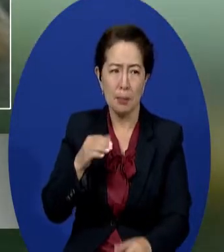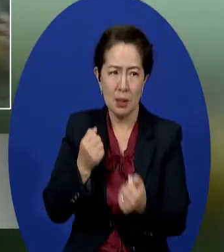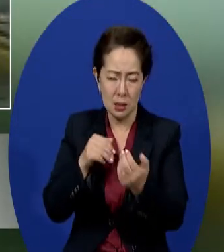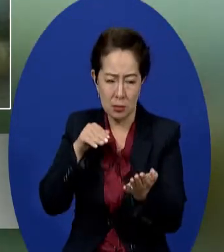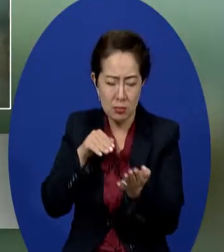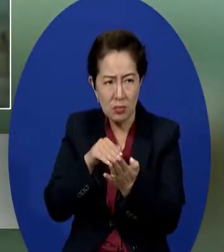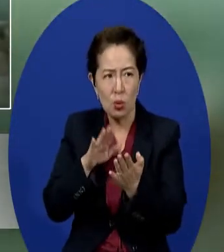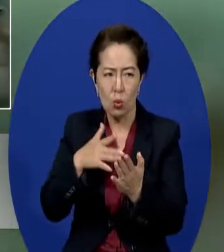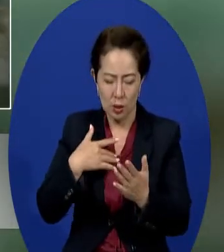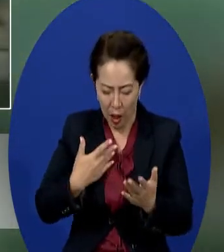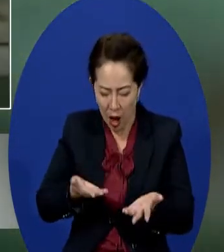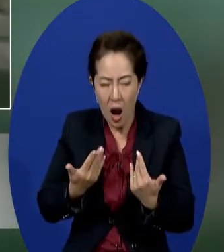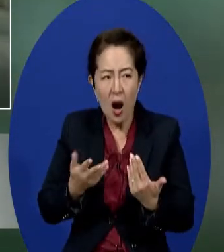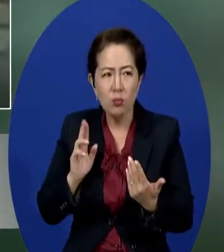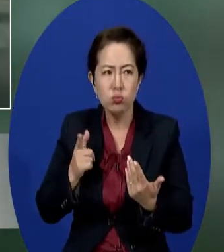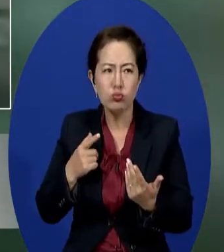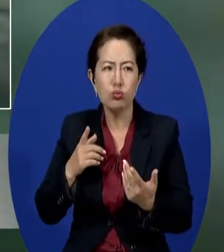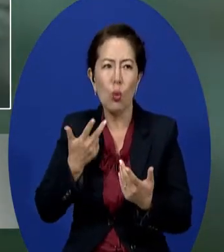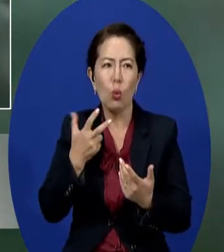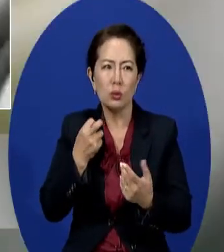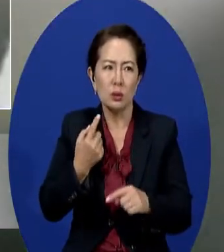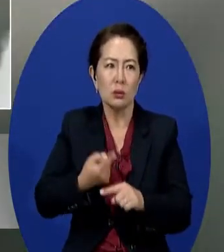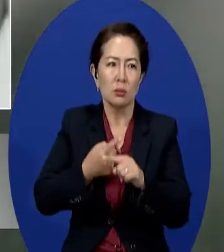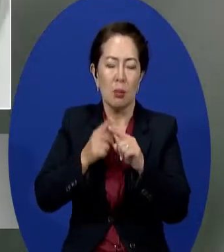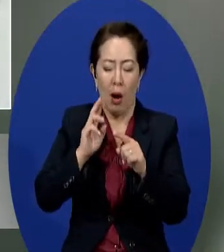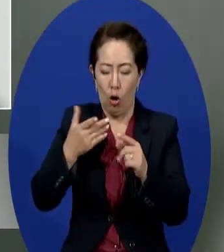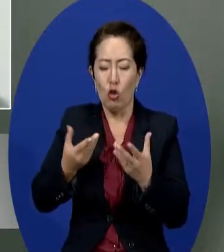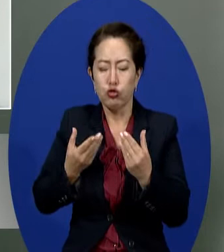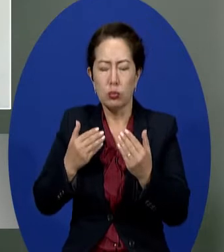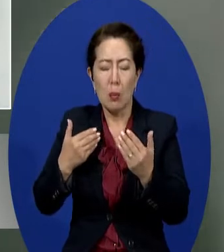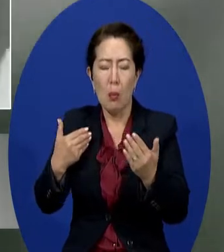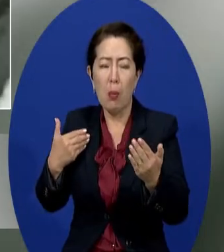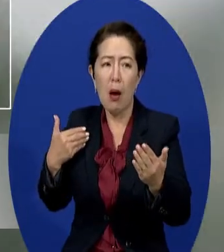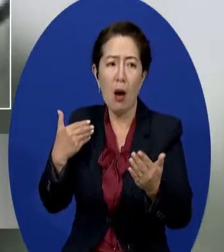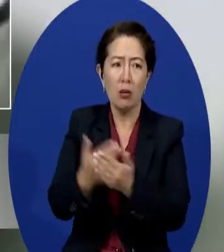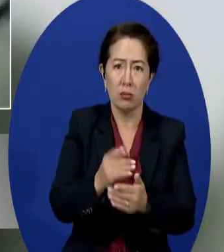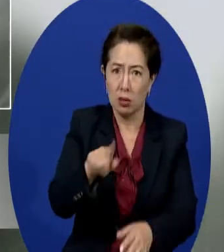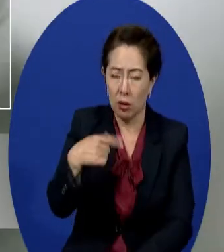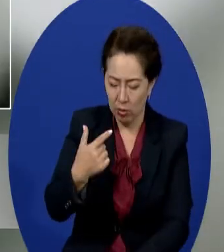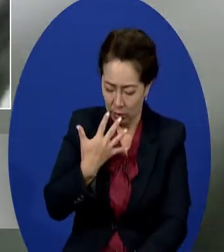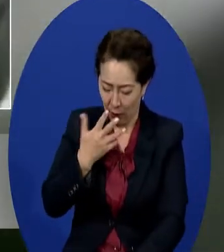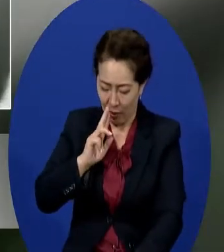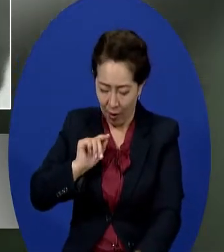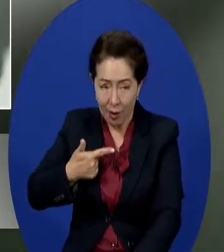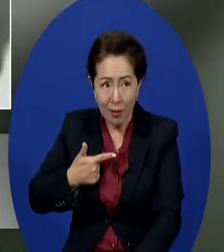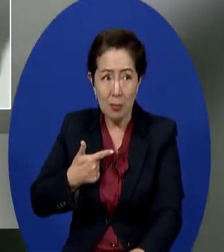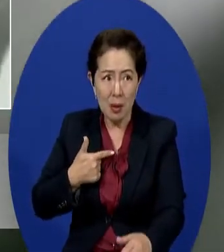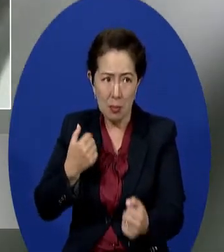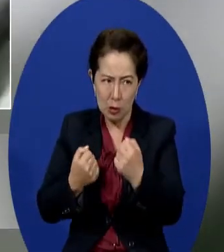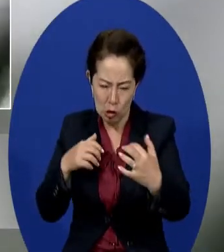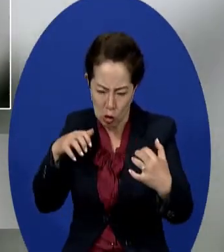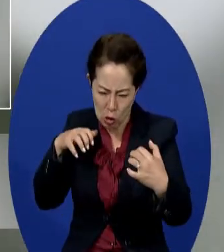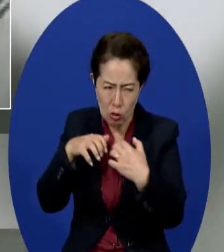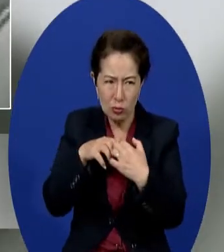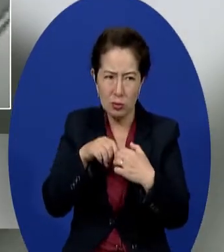автомашин хүүхдийн жин физикийн хуулиар 30 дахин ихсдэг. Жишээ нь 5 кг жинтэй хүүхдийн биеийн жин машин осолдох,